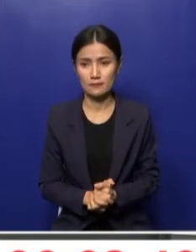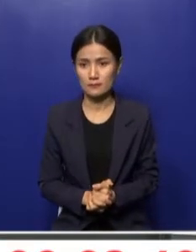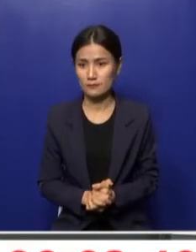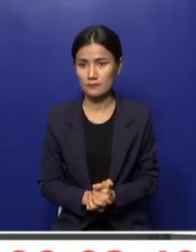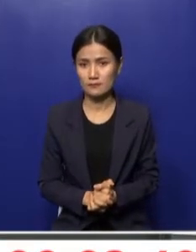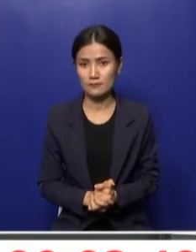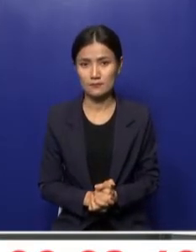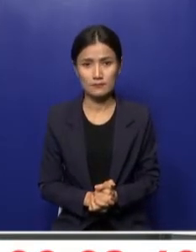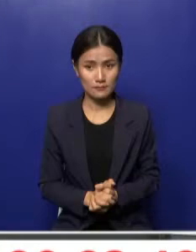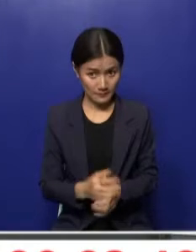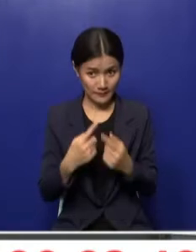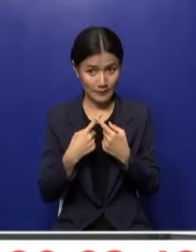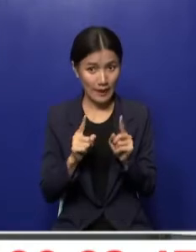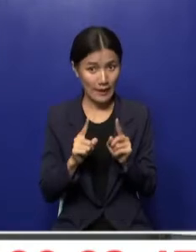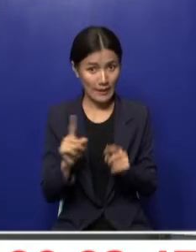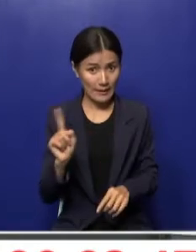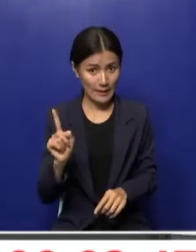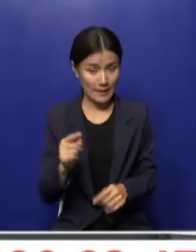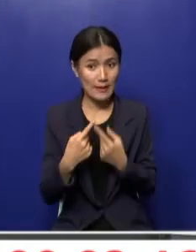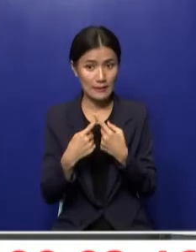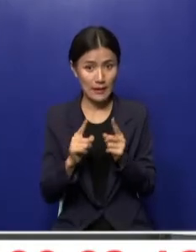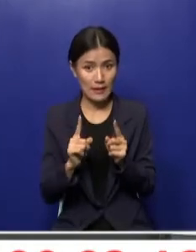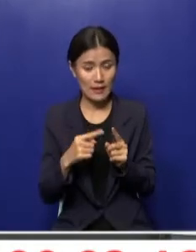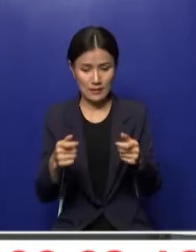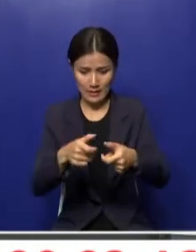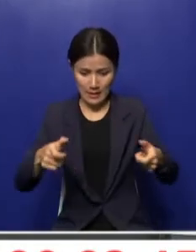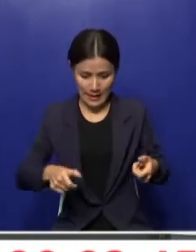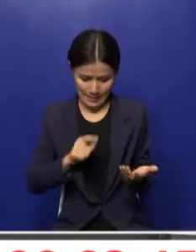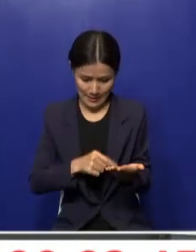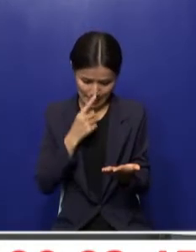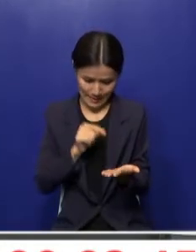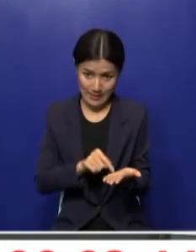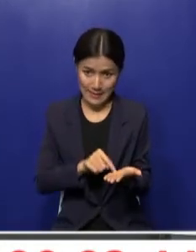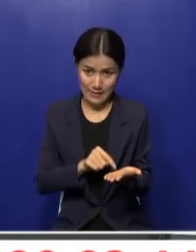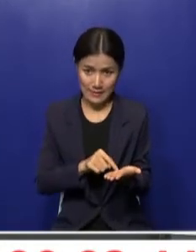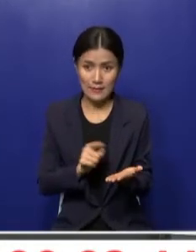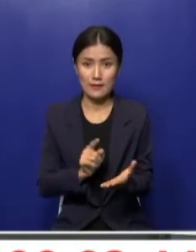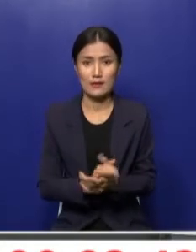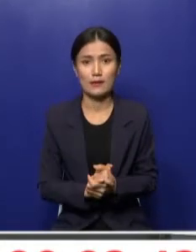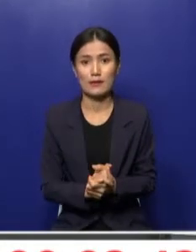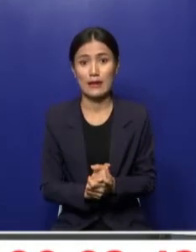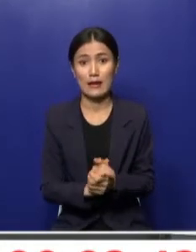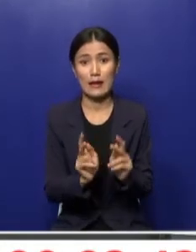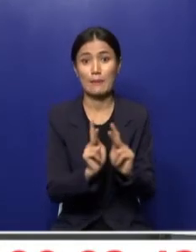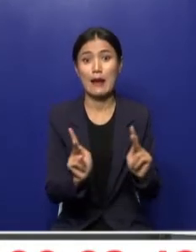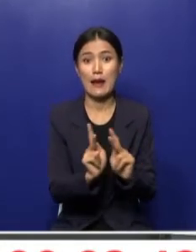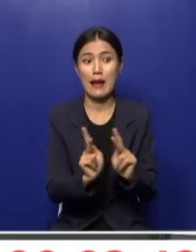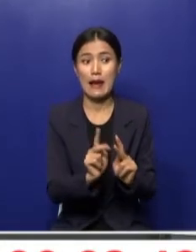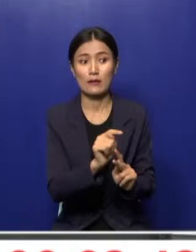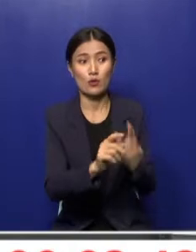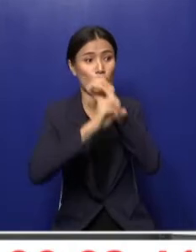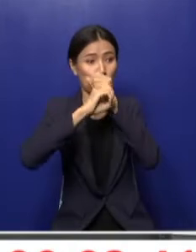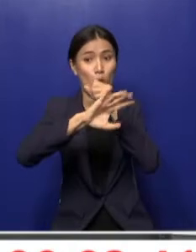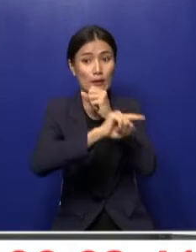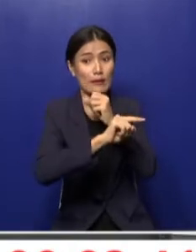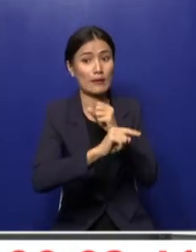มีแต่สิ่งที่ปรากฎขึ้นตามรายงานฉบับนี้กรรมการสรรหาส่งมาให้วุฒิสภาเมื่อ